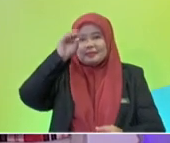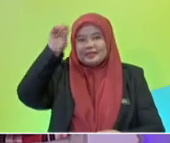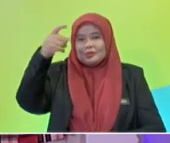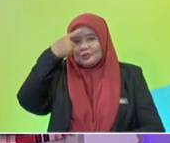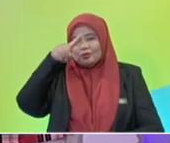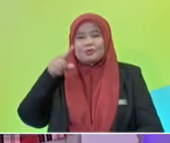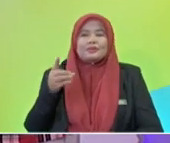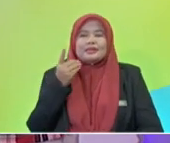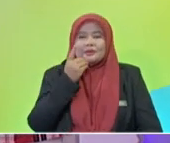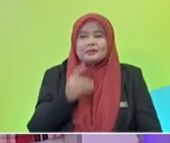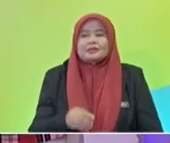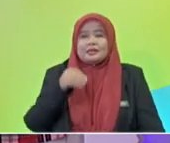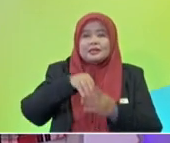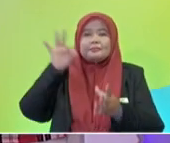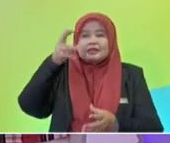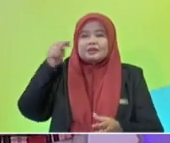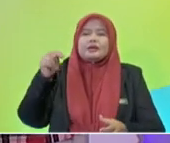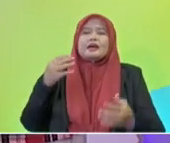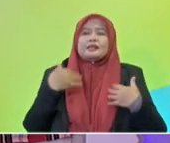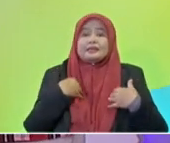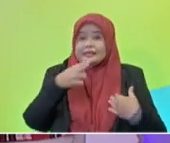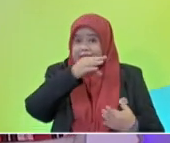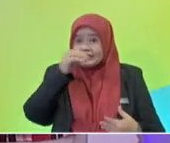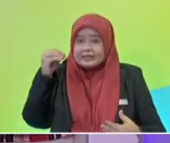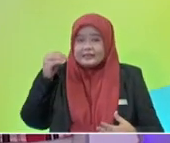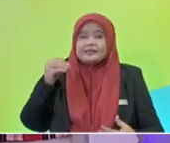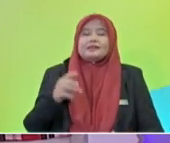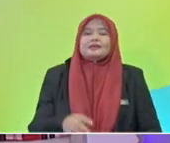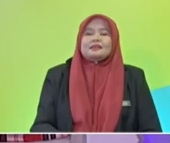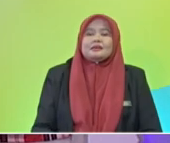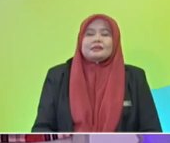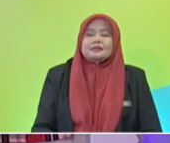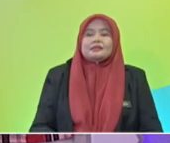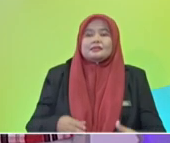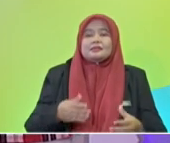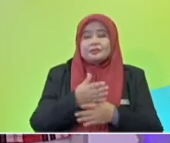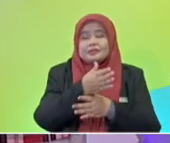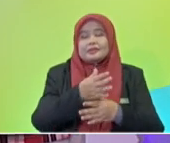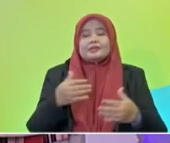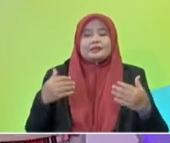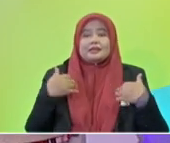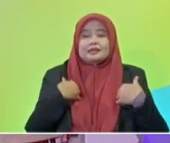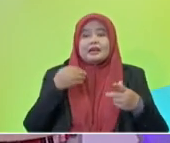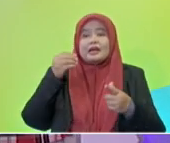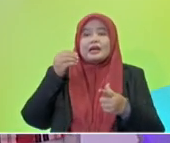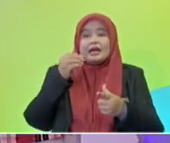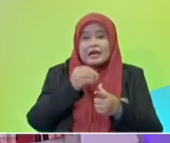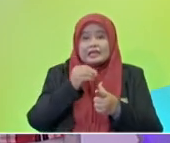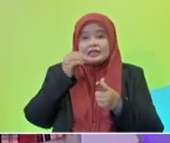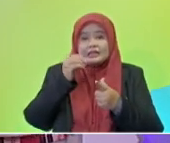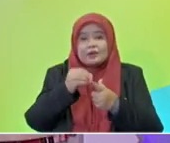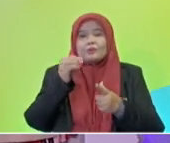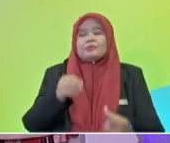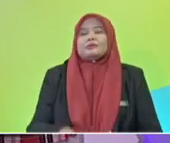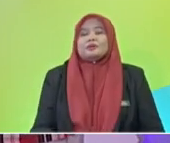dalam petikan tadi sebenarnya kita ada dan kata hubung dan seterusnya kita ada atau